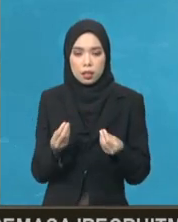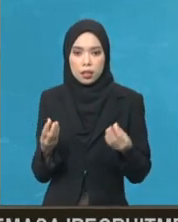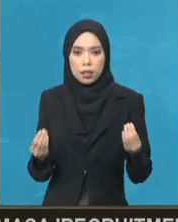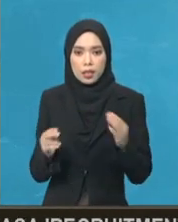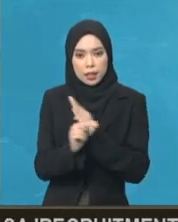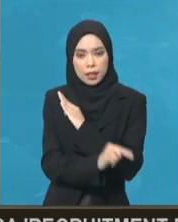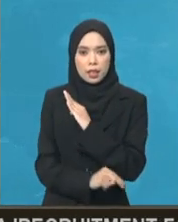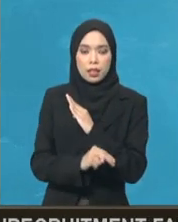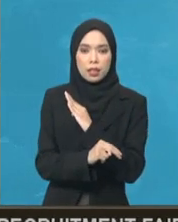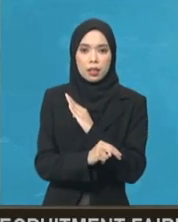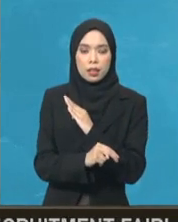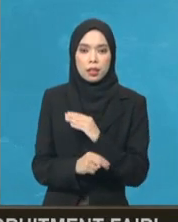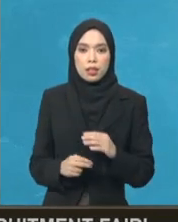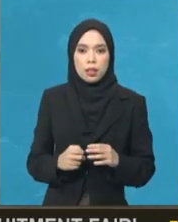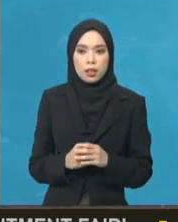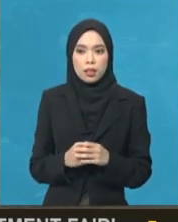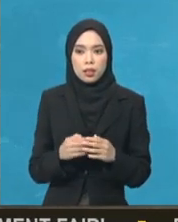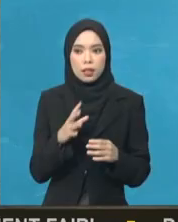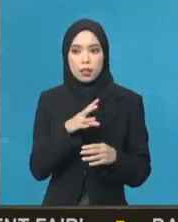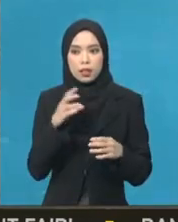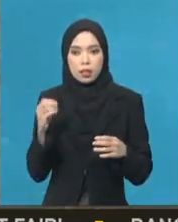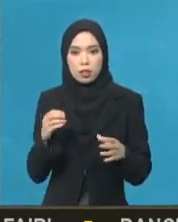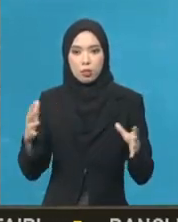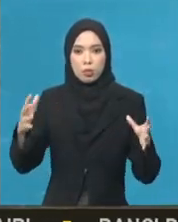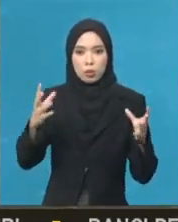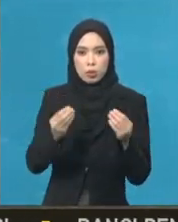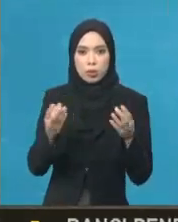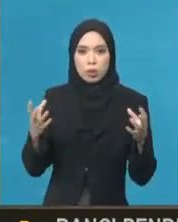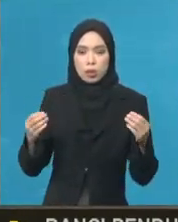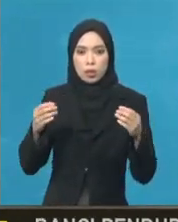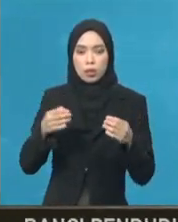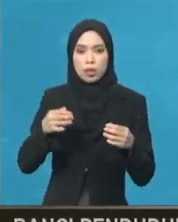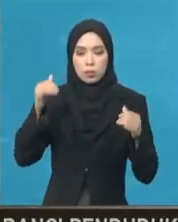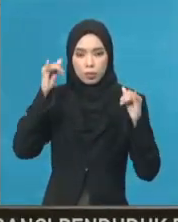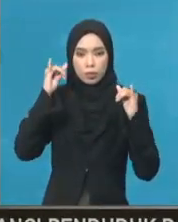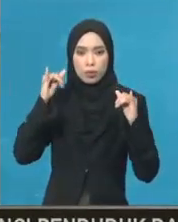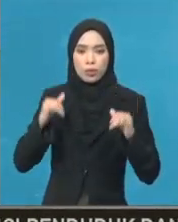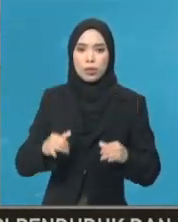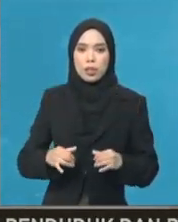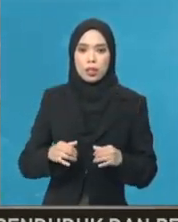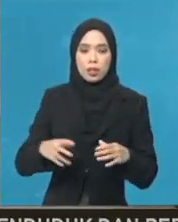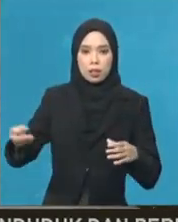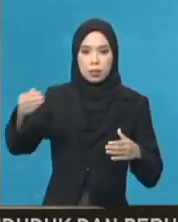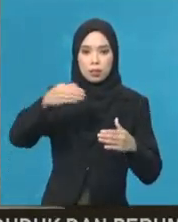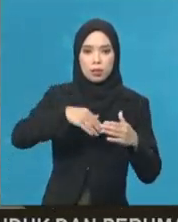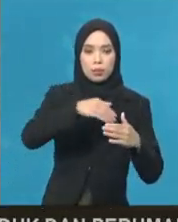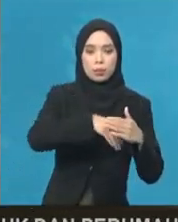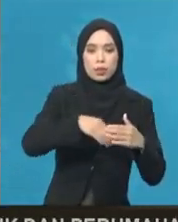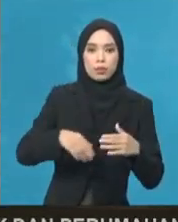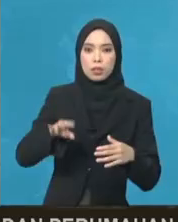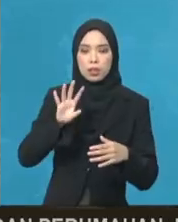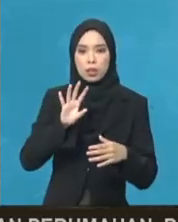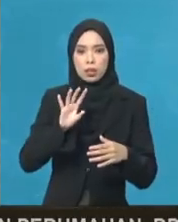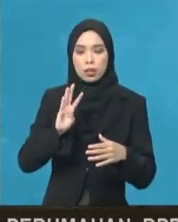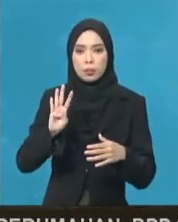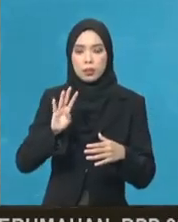menambah kVA setik penampungan lembu dari 800 ekor hingga 6800 ekor